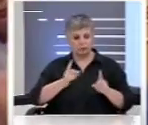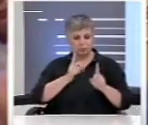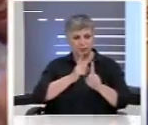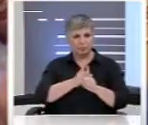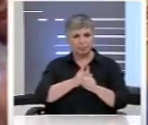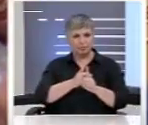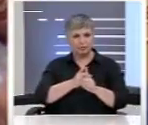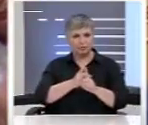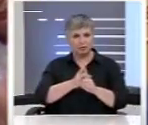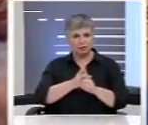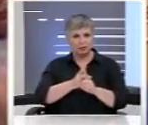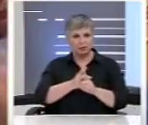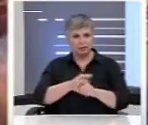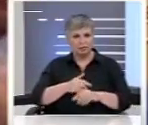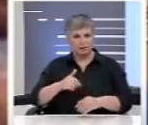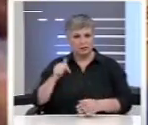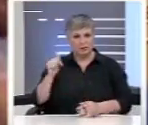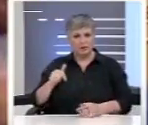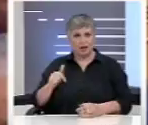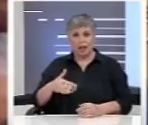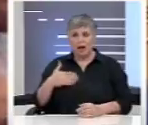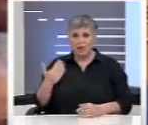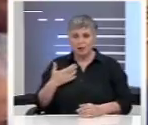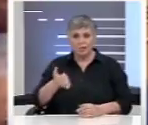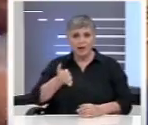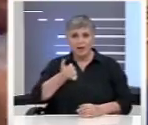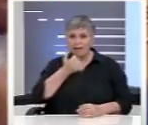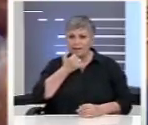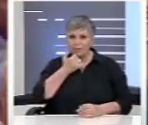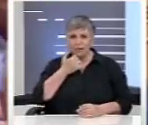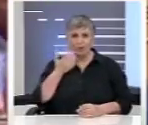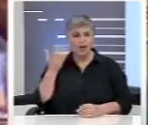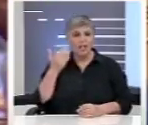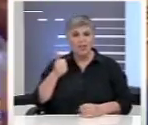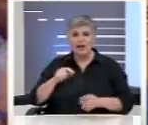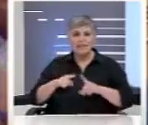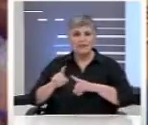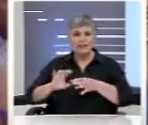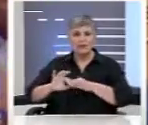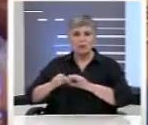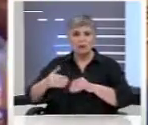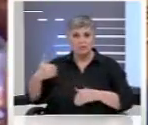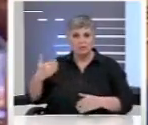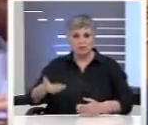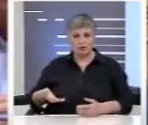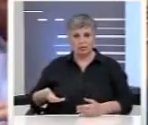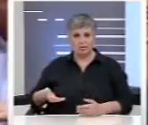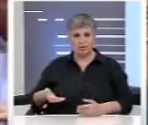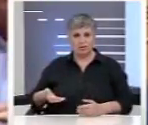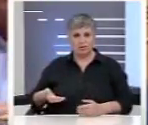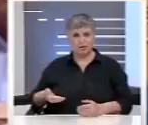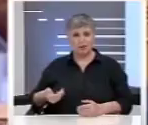Κύριε Μητσοτάκη, αυτή είναι μια ανιστόρητη προσέγγιση. Και είναι μια ανιστόρητη προσέγγιση πόσο για σας